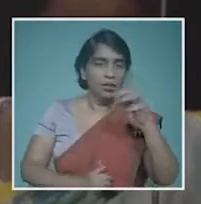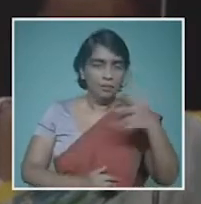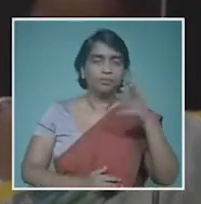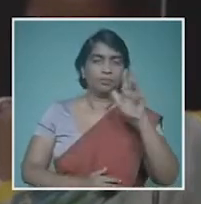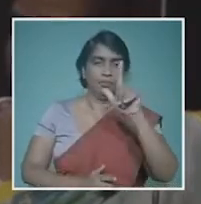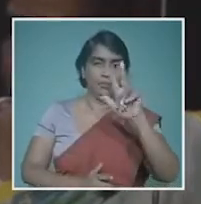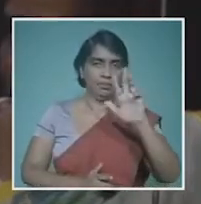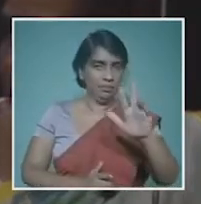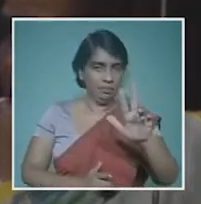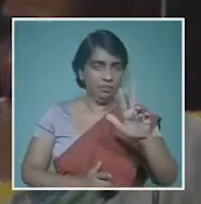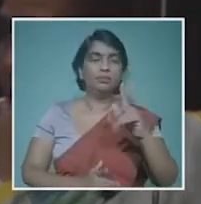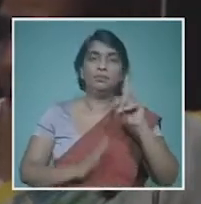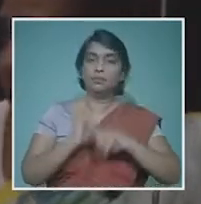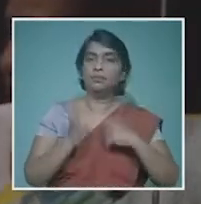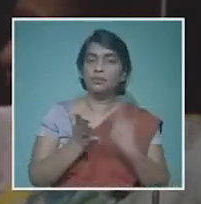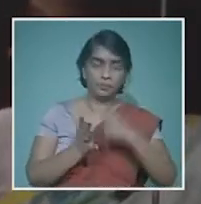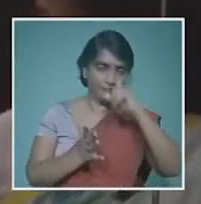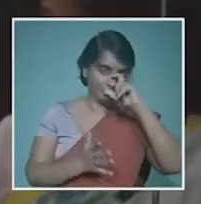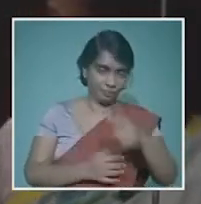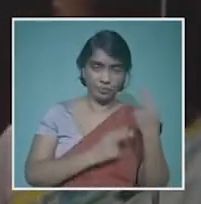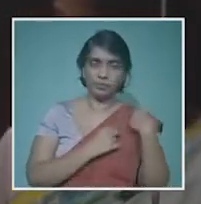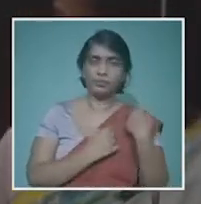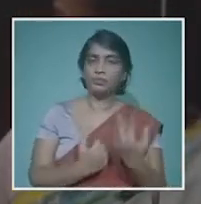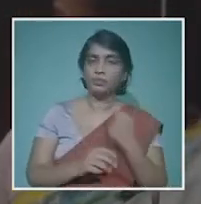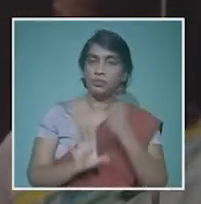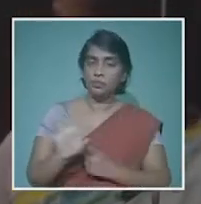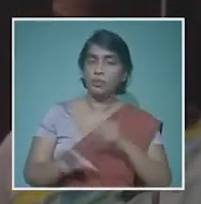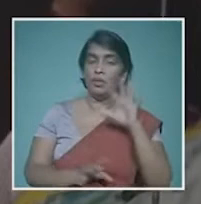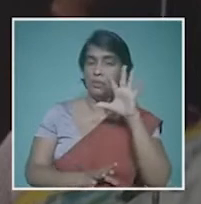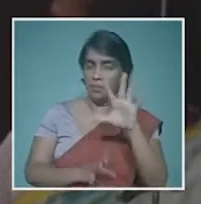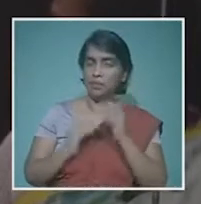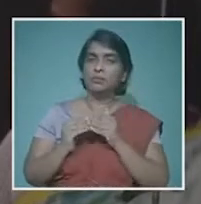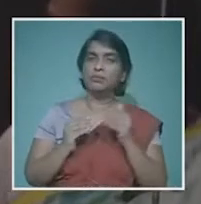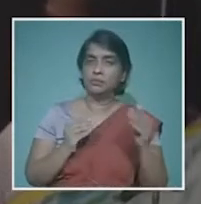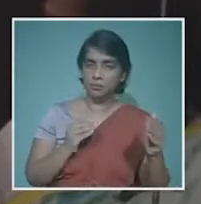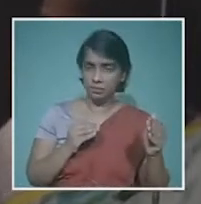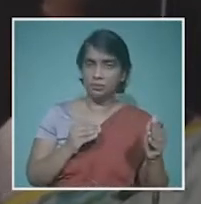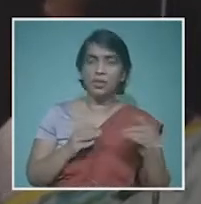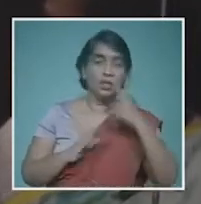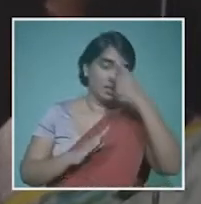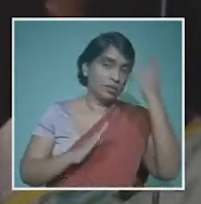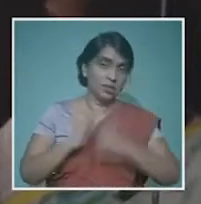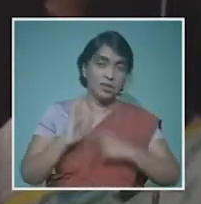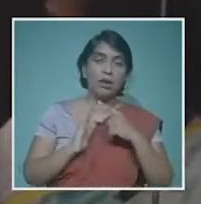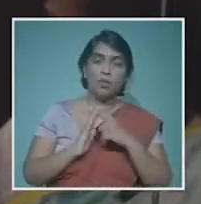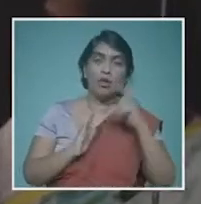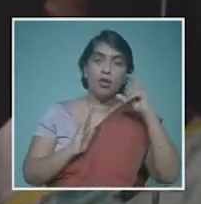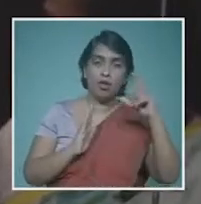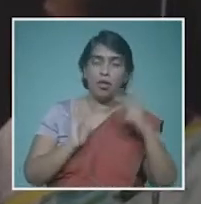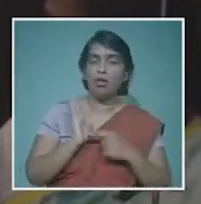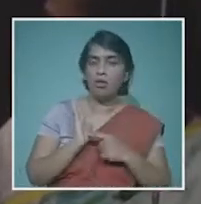දී බලන්න ජේ.ආර්. ජයවර්ධන මැතිතුමා බාරගත්තා. පළවෙනි අවුරුදු 5 යනකොට යාපනයයි කොළඹයි